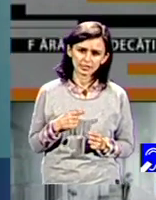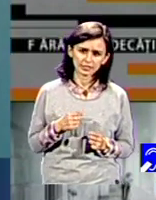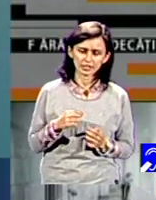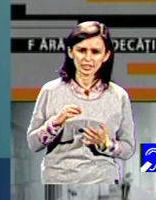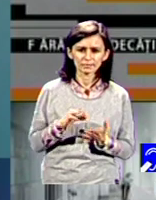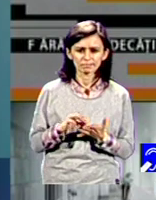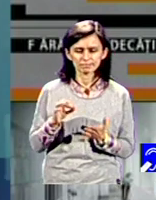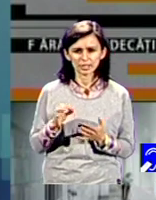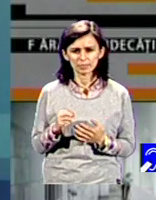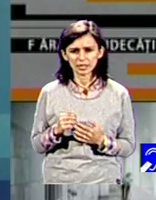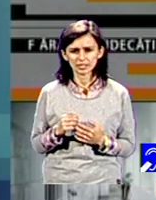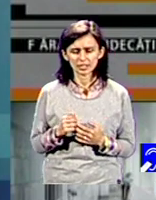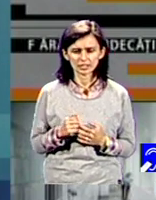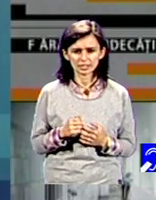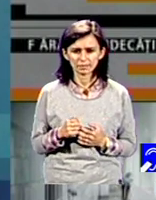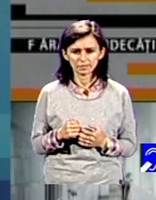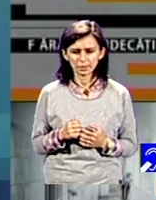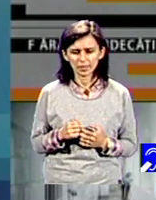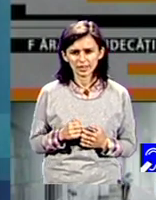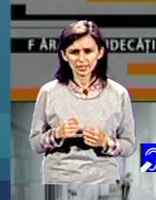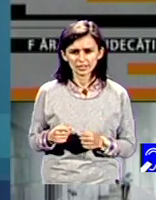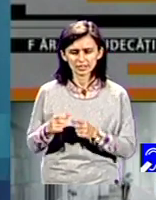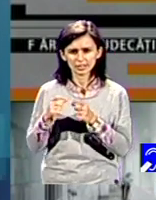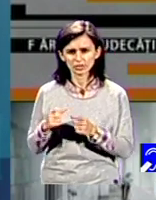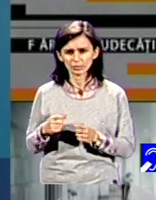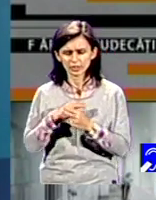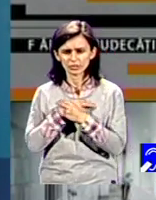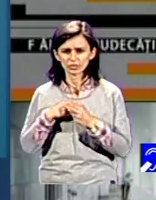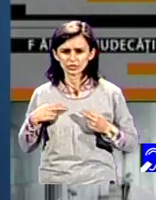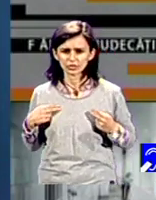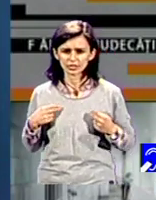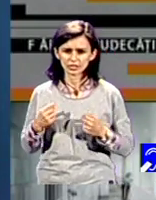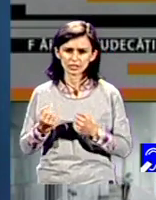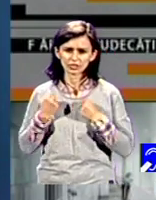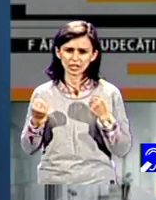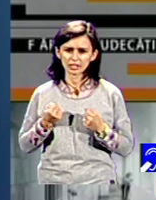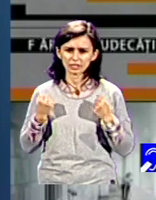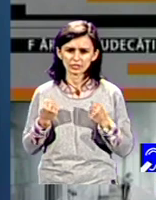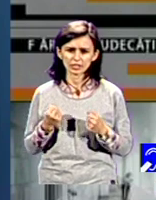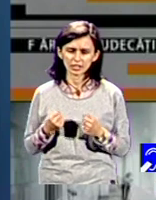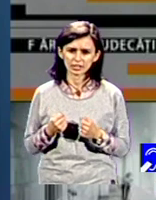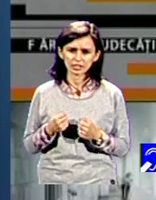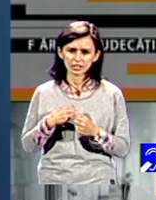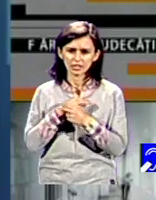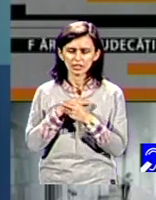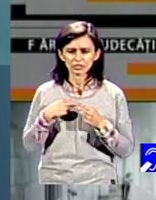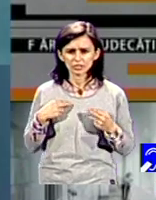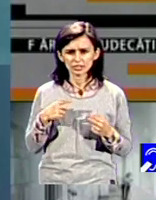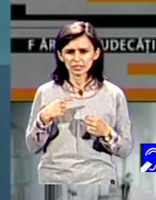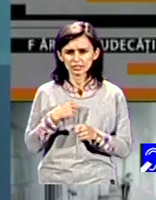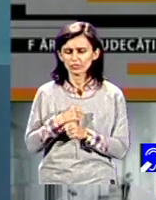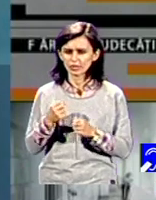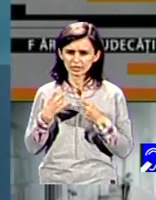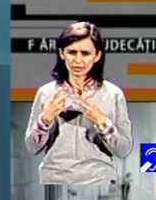bine ca să spun așa iar în în planul justiție ceea ce privește activitatea În justiție este foarte important ca aceste persoane să